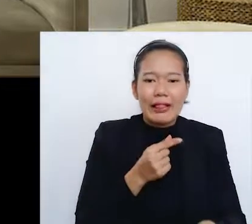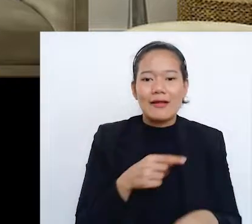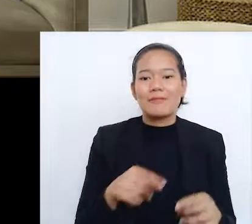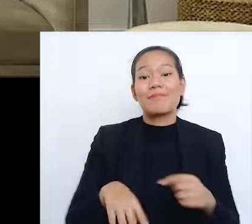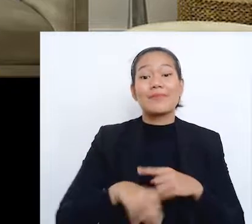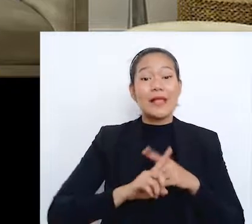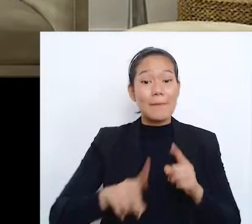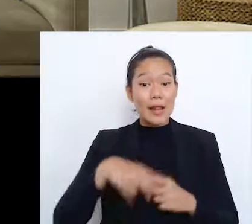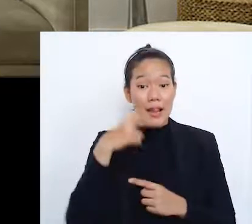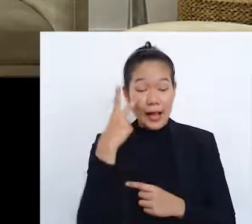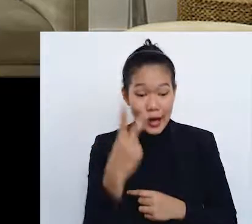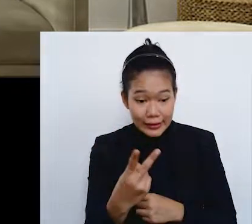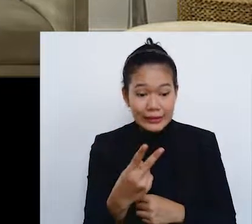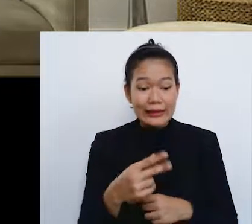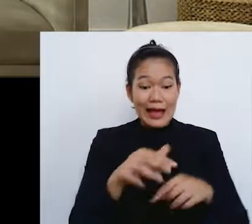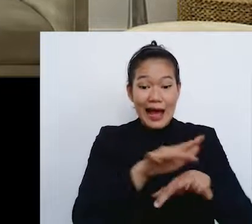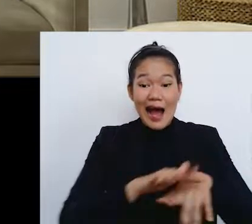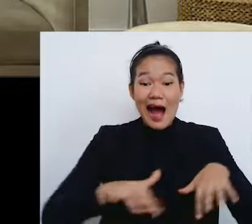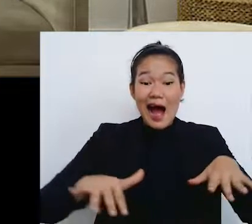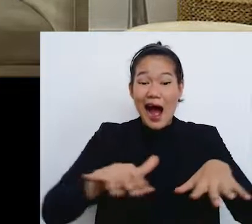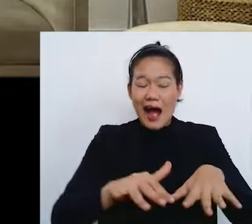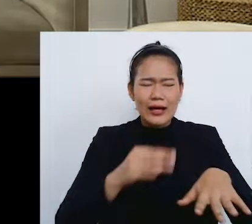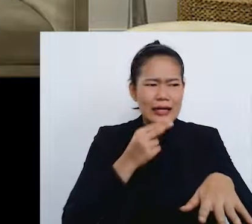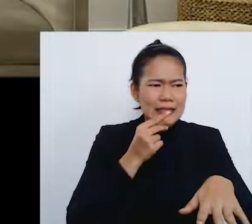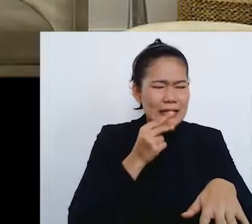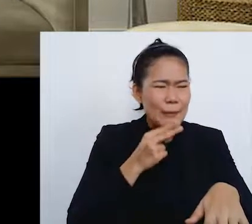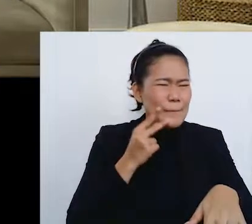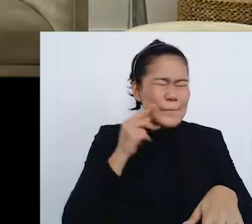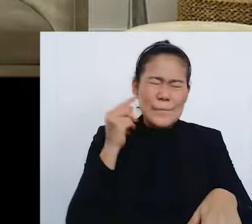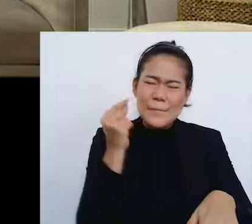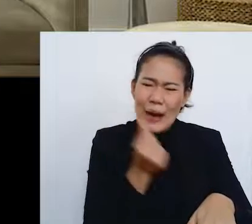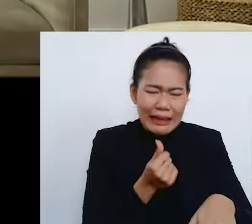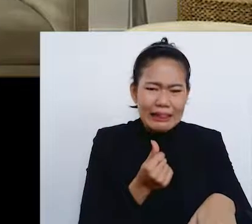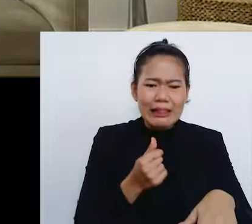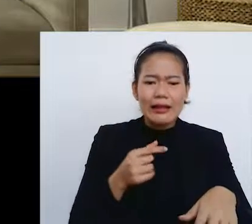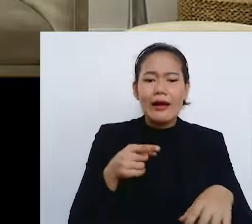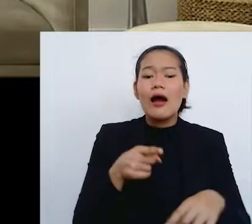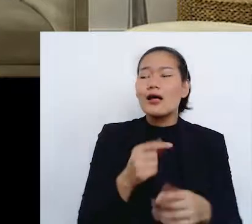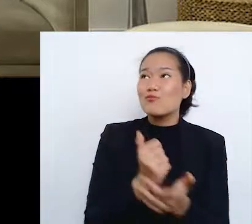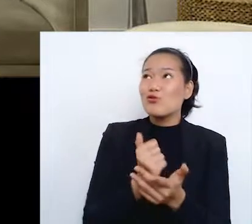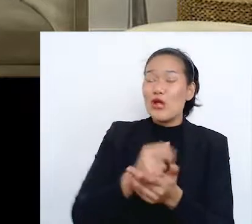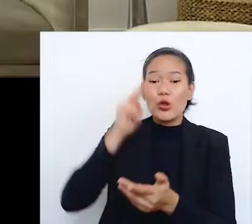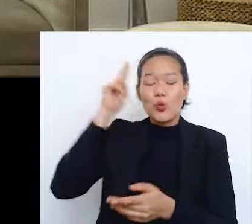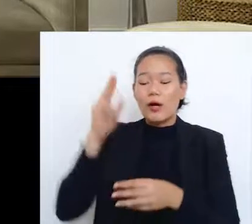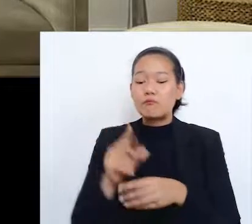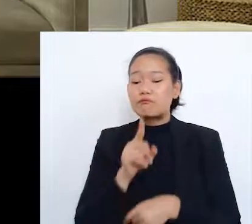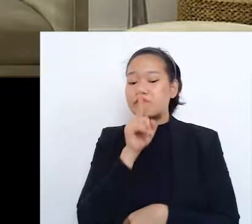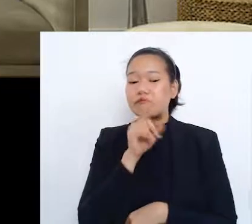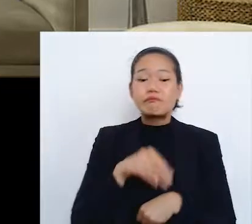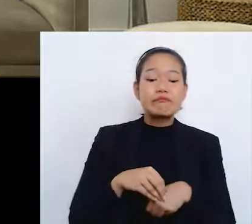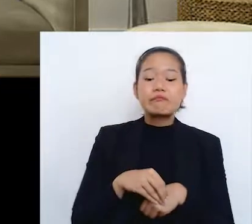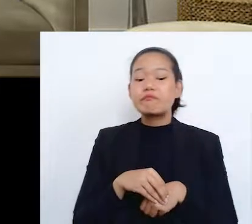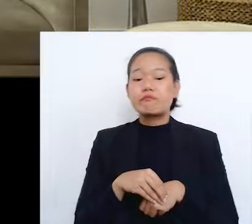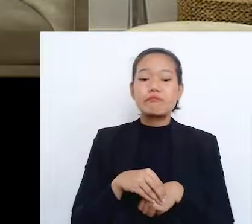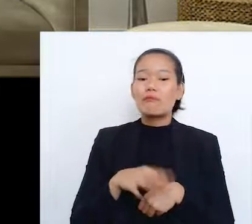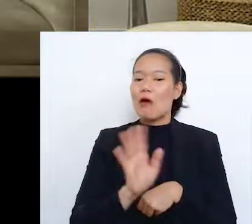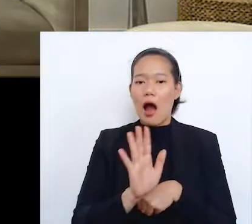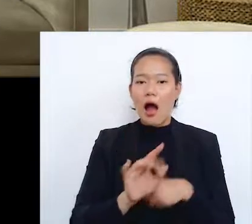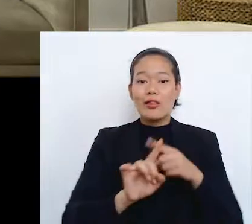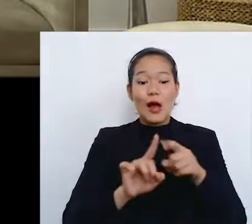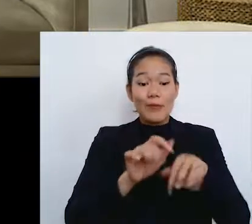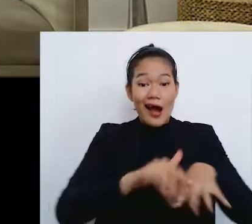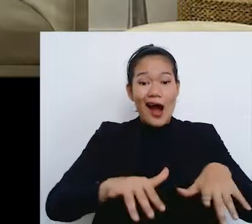kita lihat, saudara, ketika air itu pahit, sebenarnya Tuhan tidak tinggal diam.